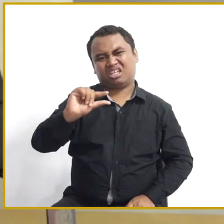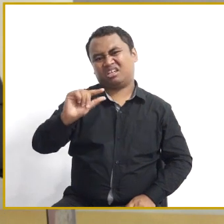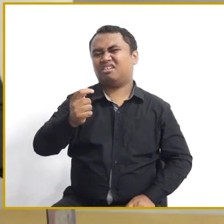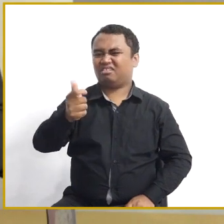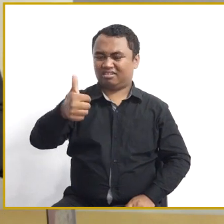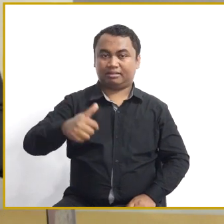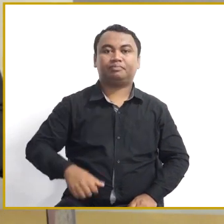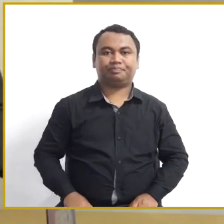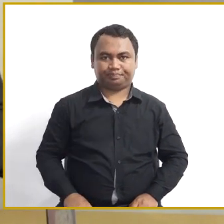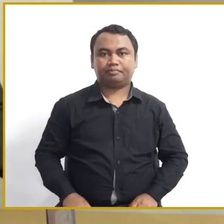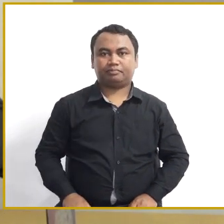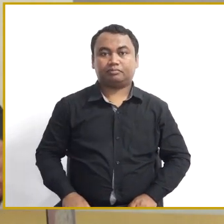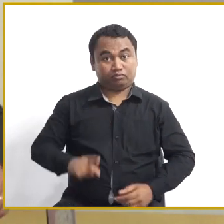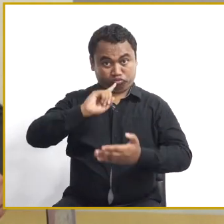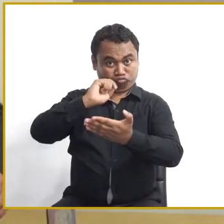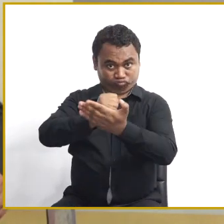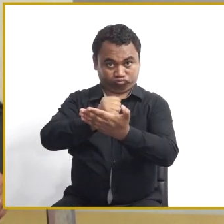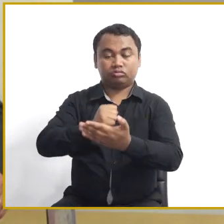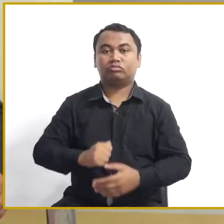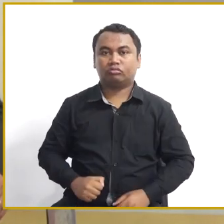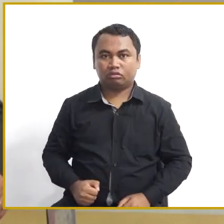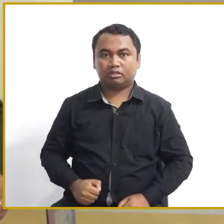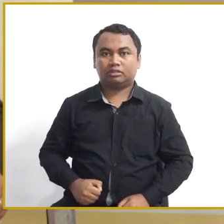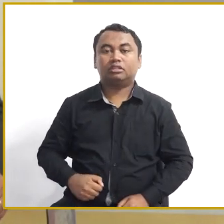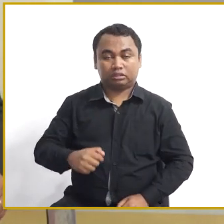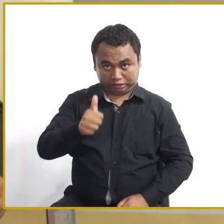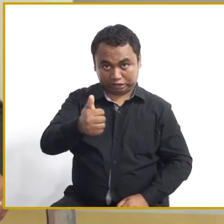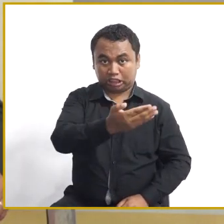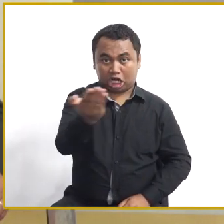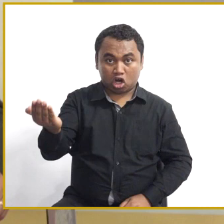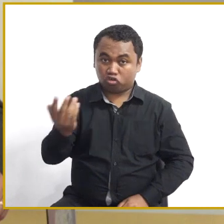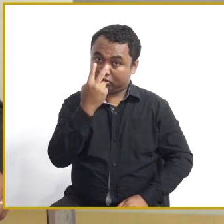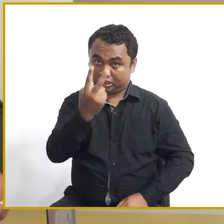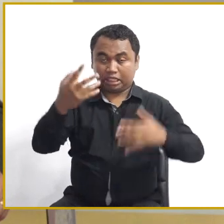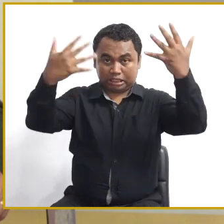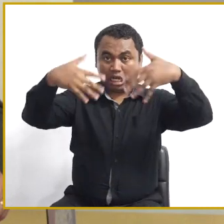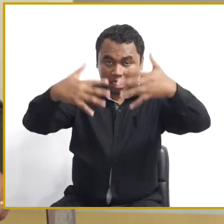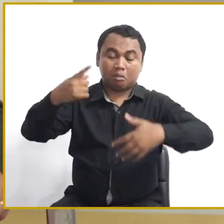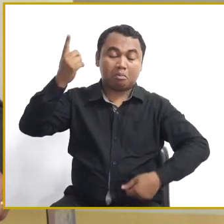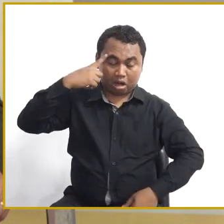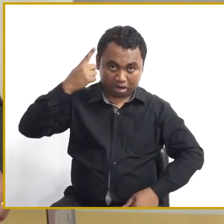tsisy dikany lazaiko de tsotra mba hitantsika mpieno sy mpijery atsika mpanaraka amin'izao fotoana zao